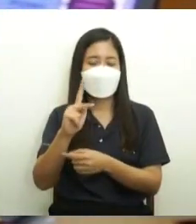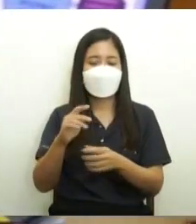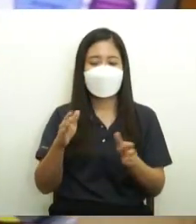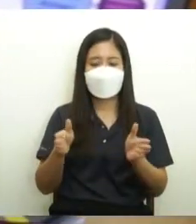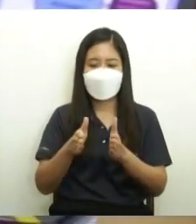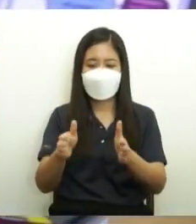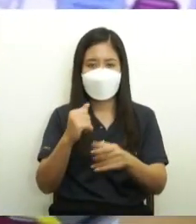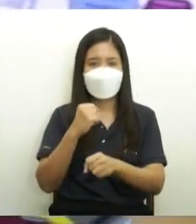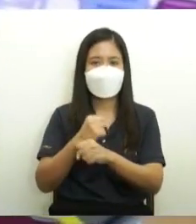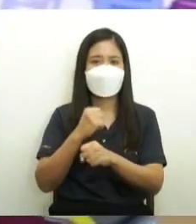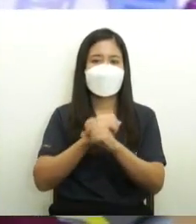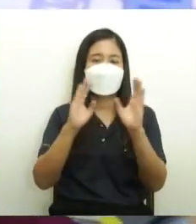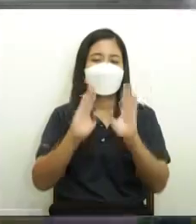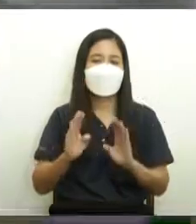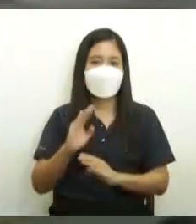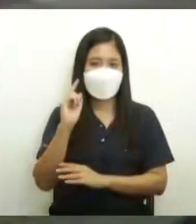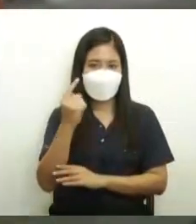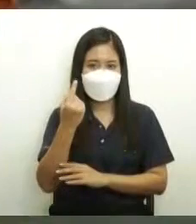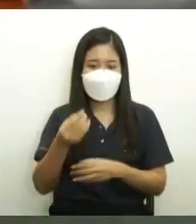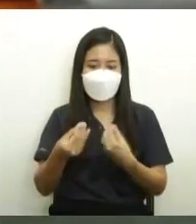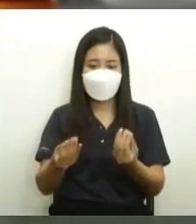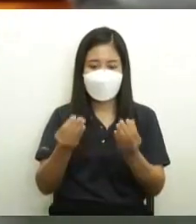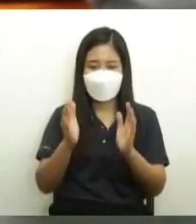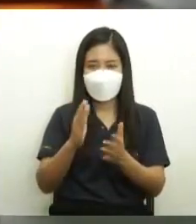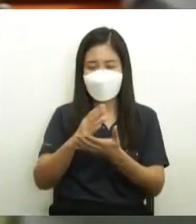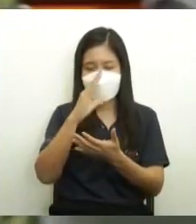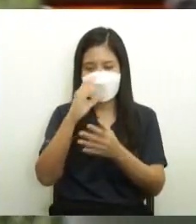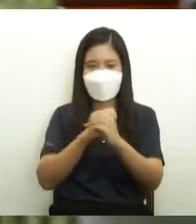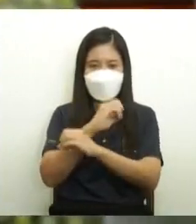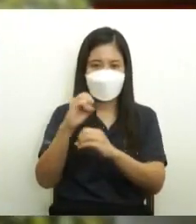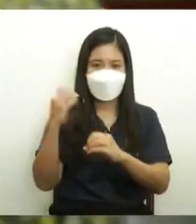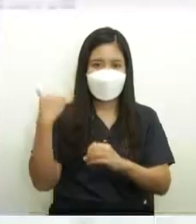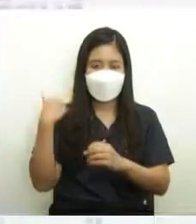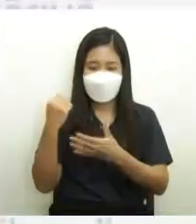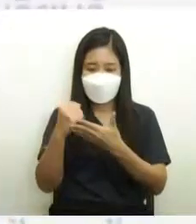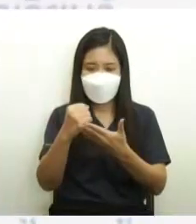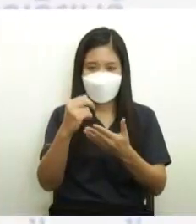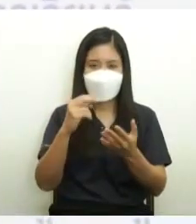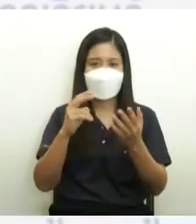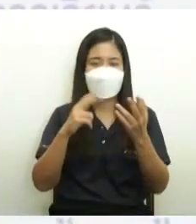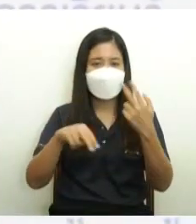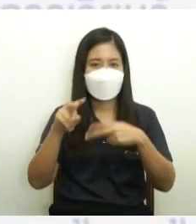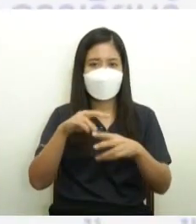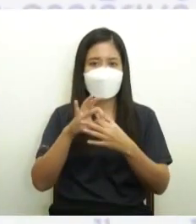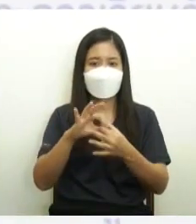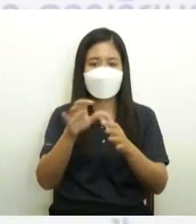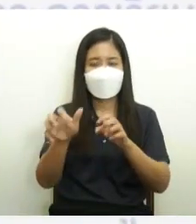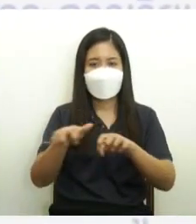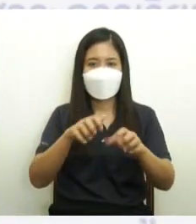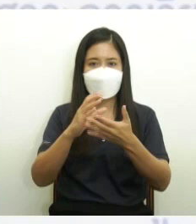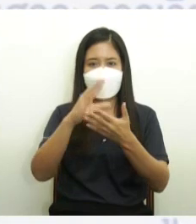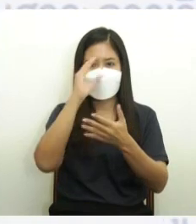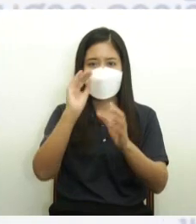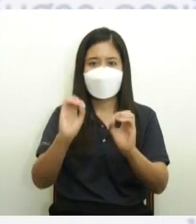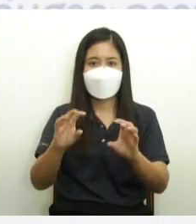ดำเนินงานรูปแบบใหม่เพื่อใช้ขับเคลื่อนในการสร้างความปลอดภัยและดูแลช่วยเหลือรวมทั้งการจัดการเรียนการสอนภายใต้สถาน